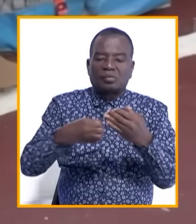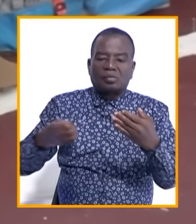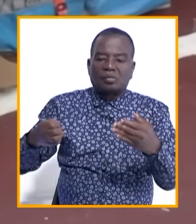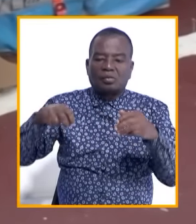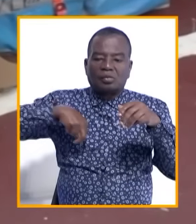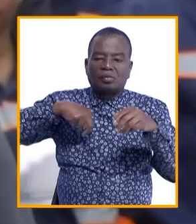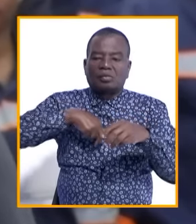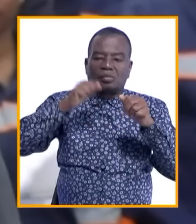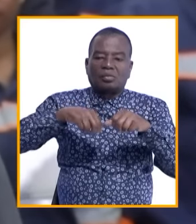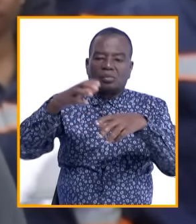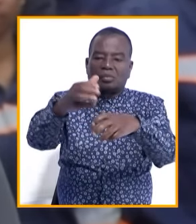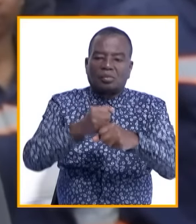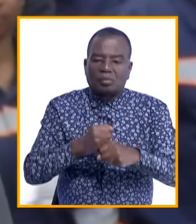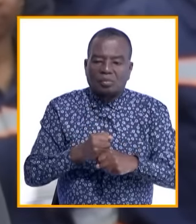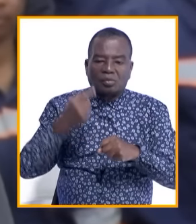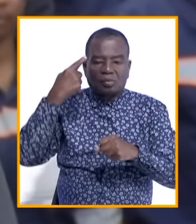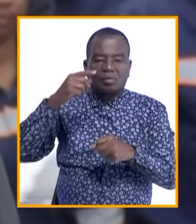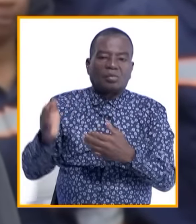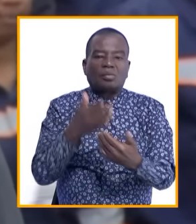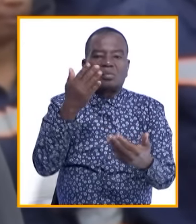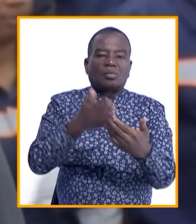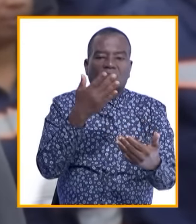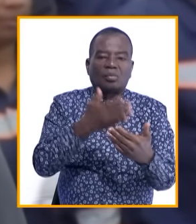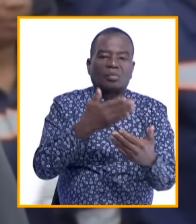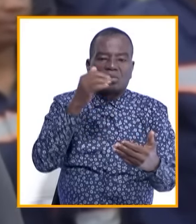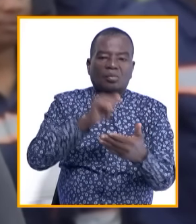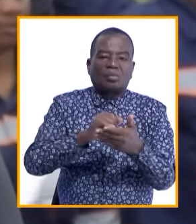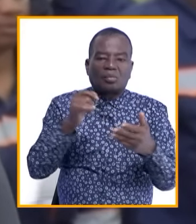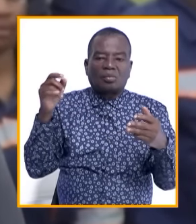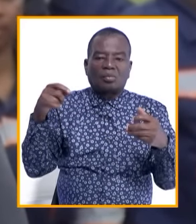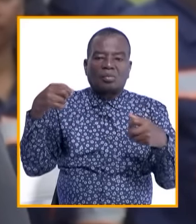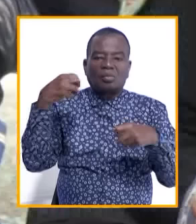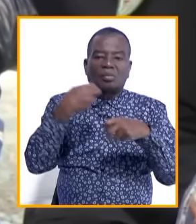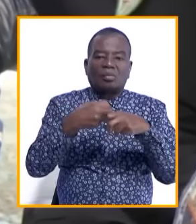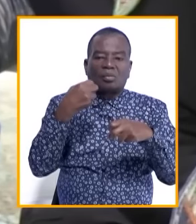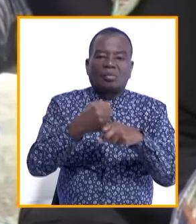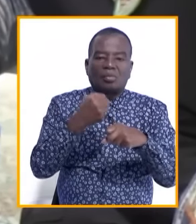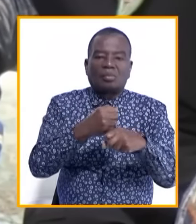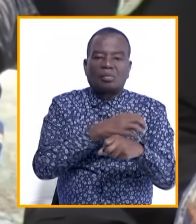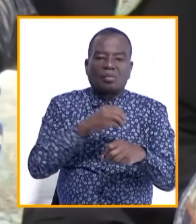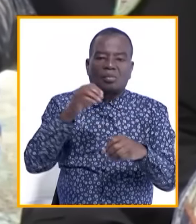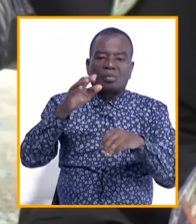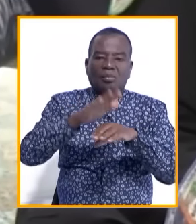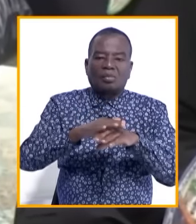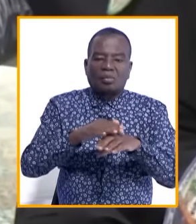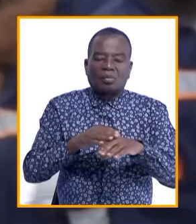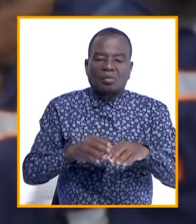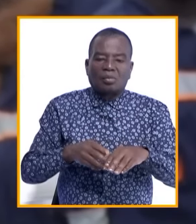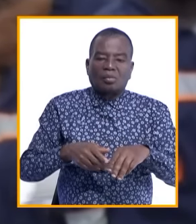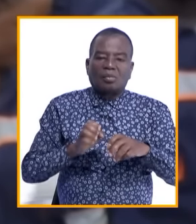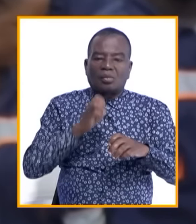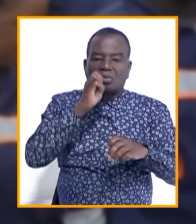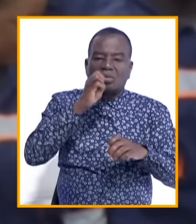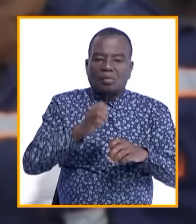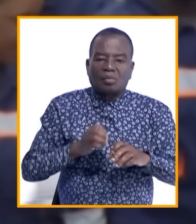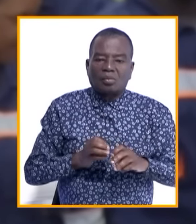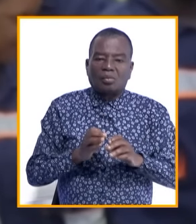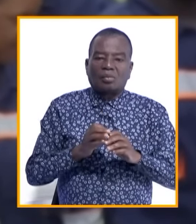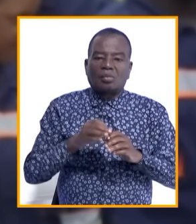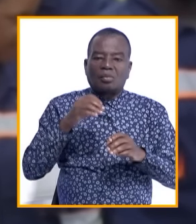pu obtenir à l'effet de faciliter donc cette intervention qui doit se faire sur le plan d'eau du fleuve Sassandra, dont